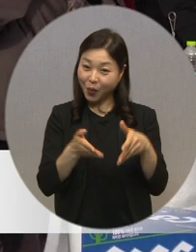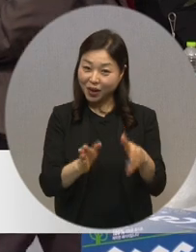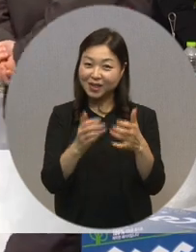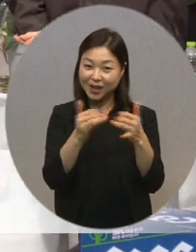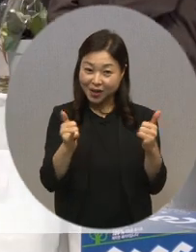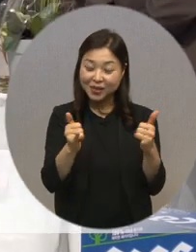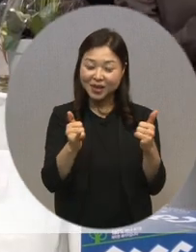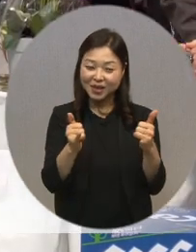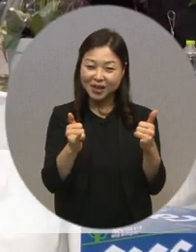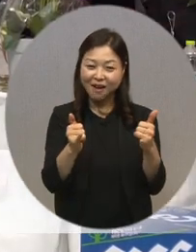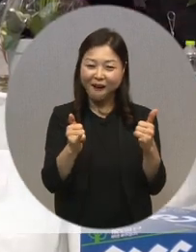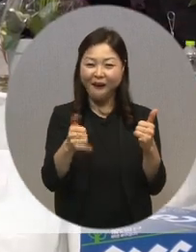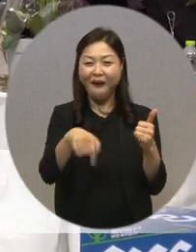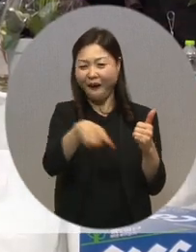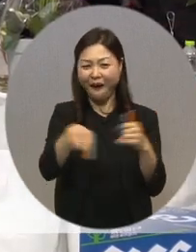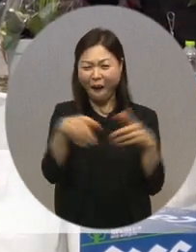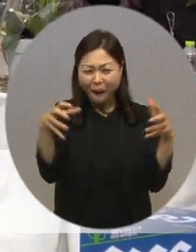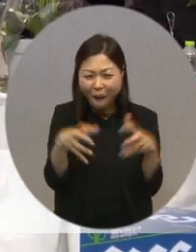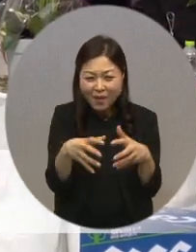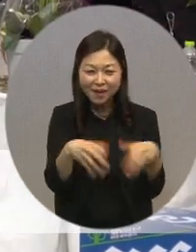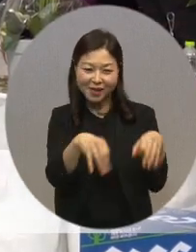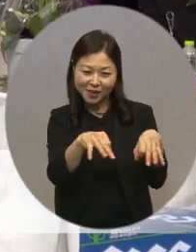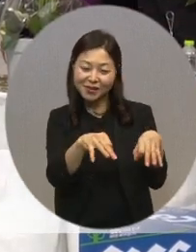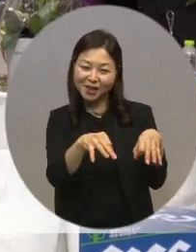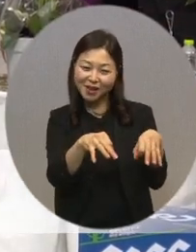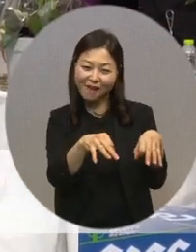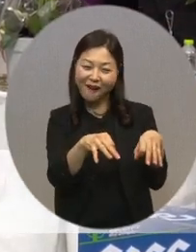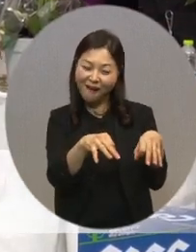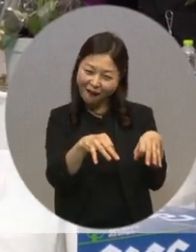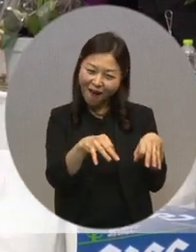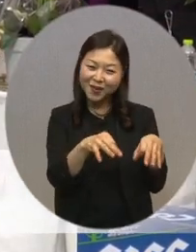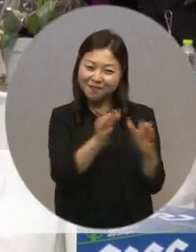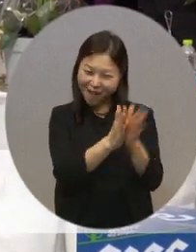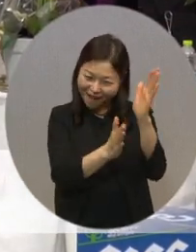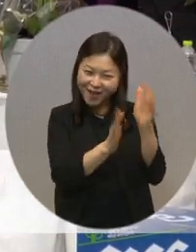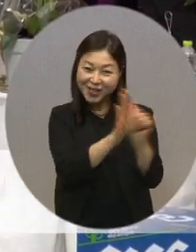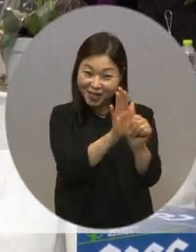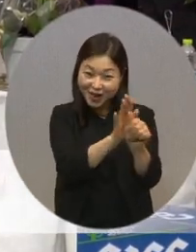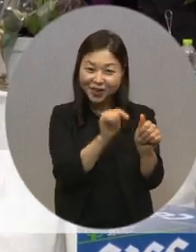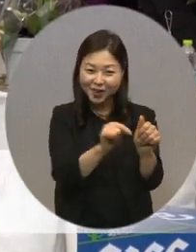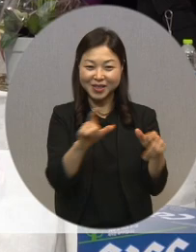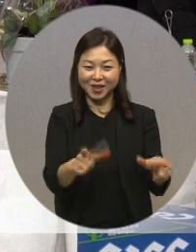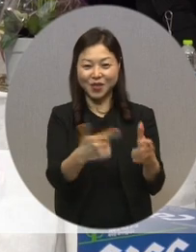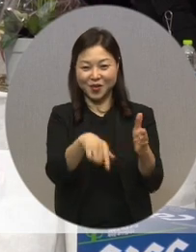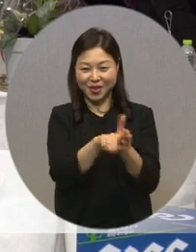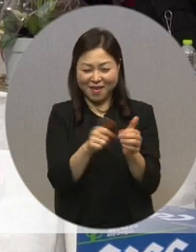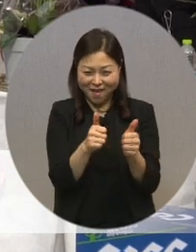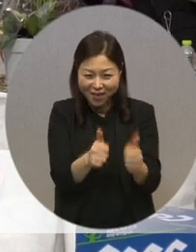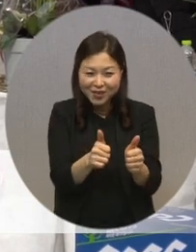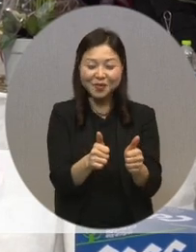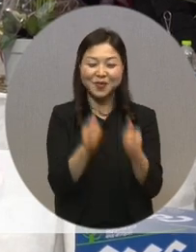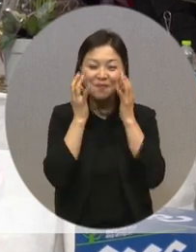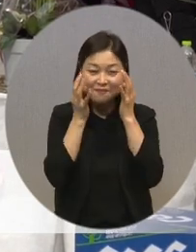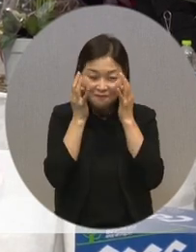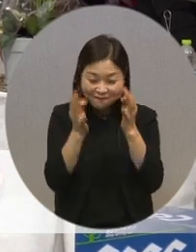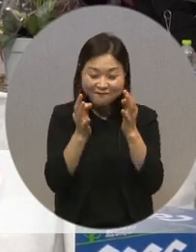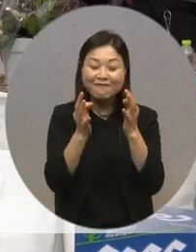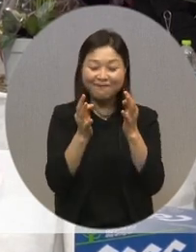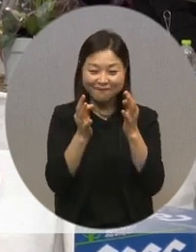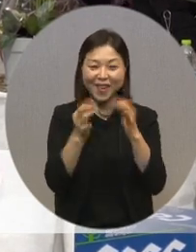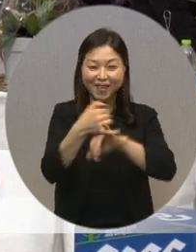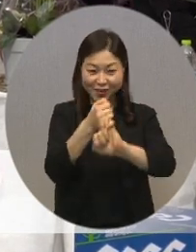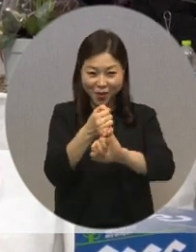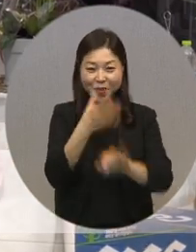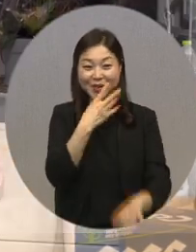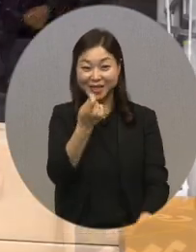의원님들 똘똘 뭉쳐서 김제를 빛낼 수 있고 저희 또한 지역에서 열심히 지역을 위해 열심히 하겠다는 말씀 복지TV